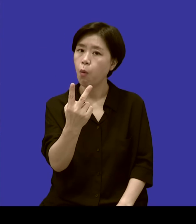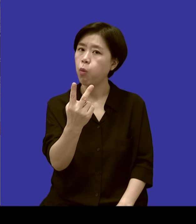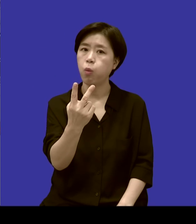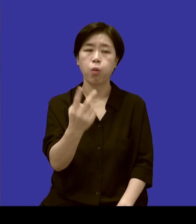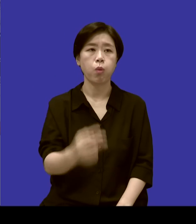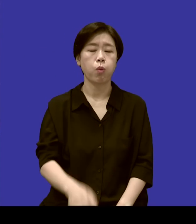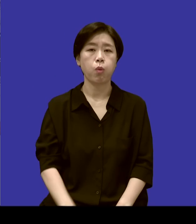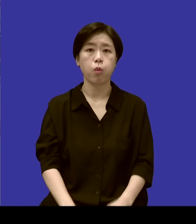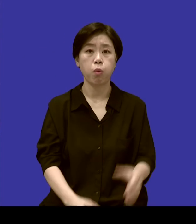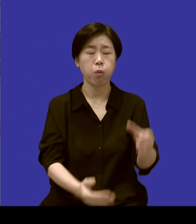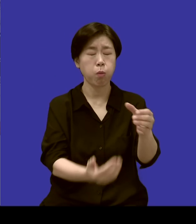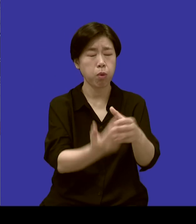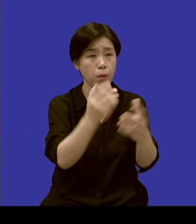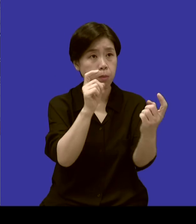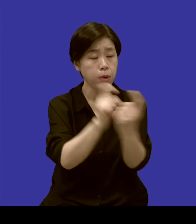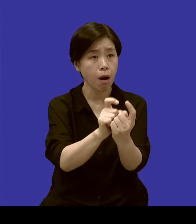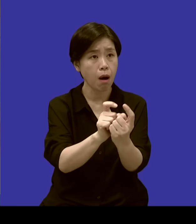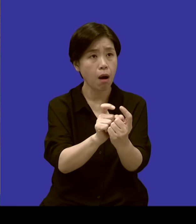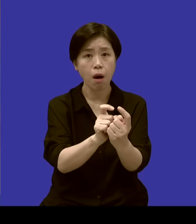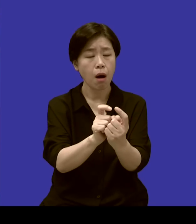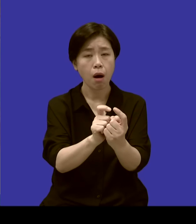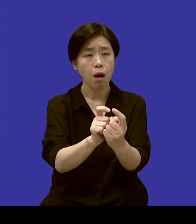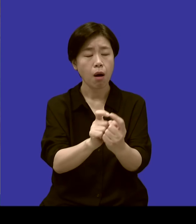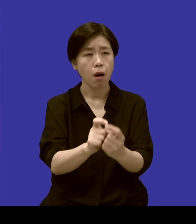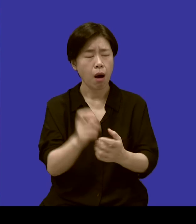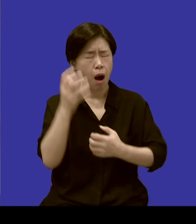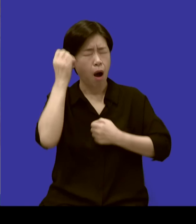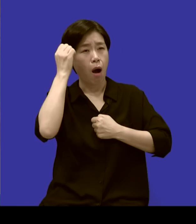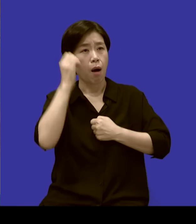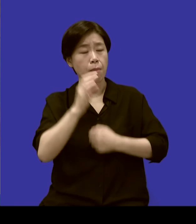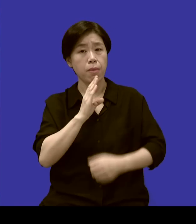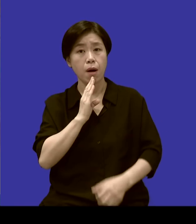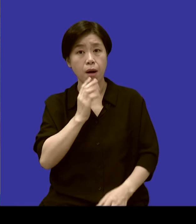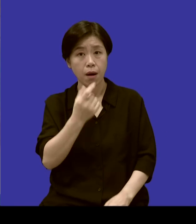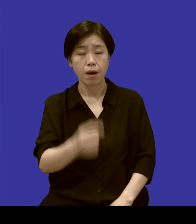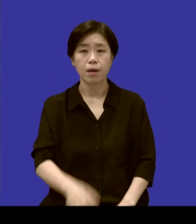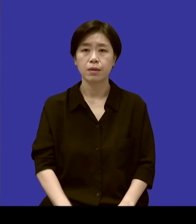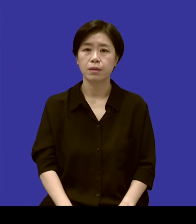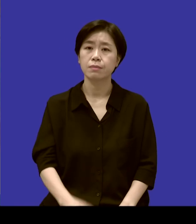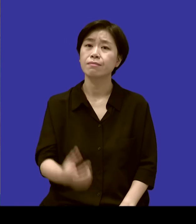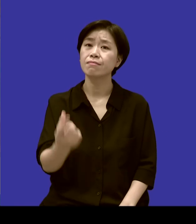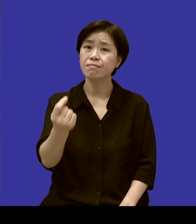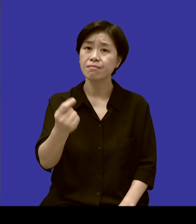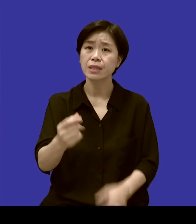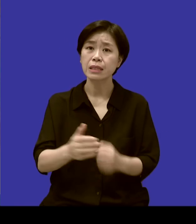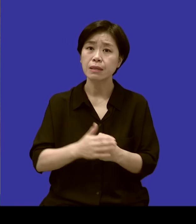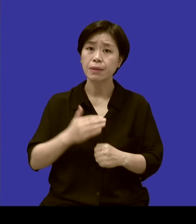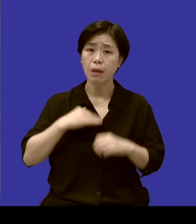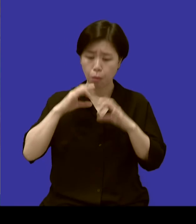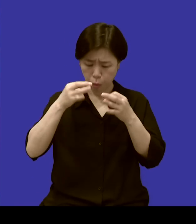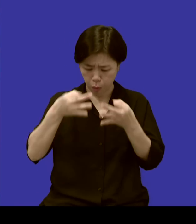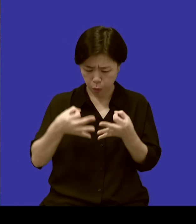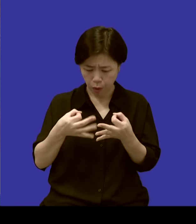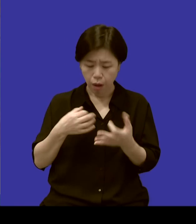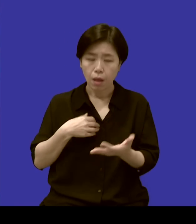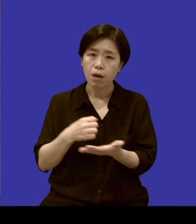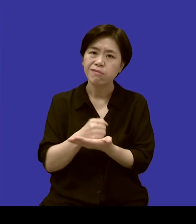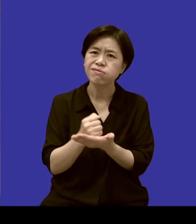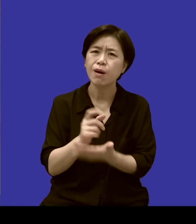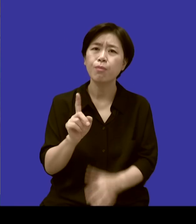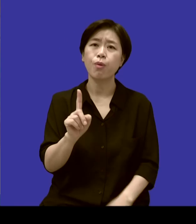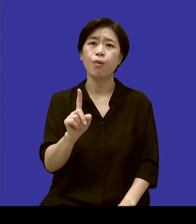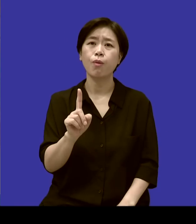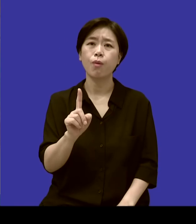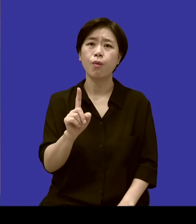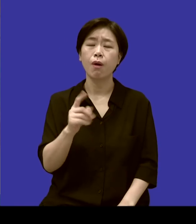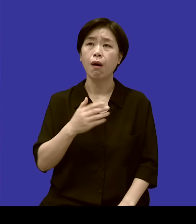그때 받으셨으니까. 그래요. 그래서 나는 그런 생각을 했어요. 내가 무슨 내 팔자도 참 기구하다. 어떻게